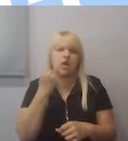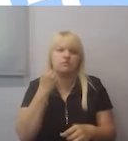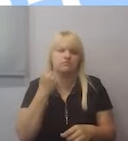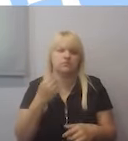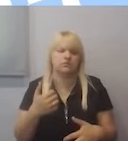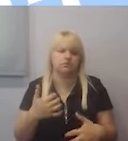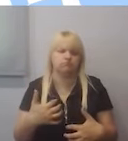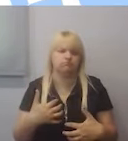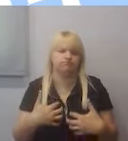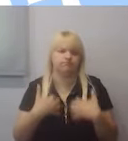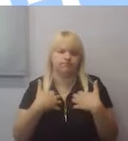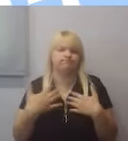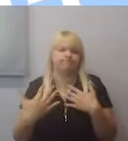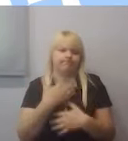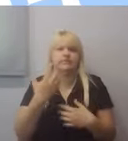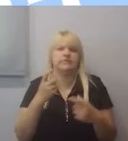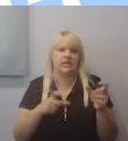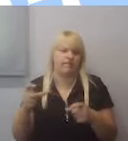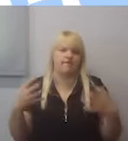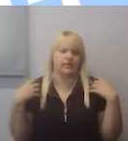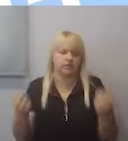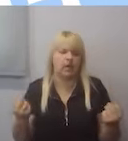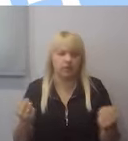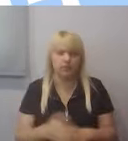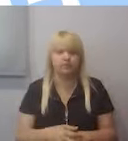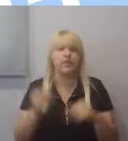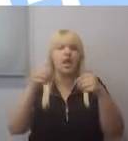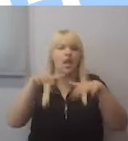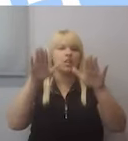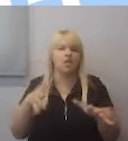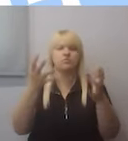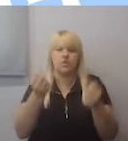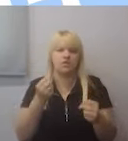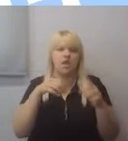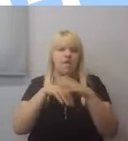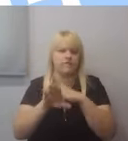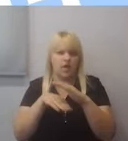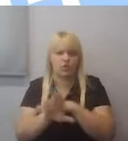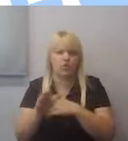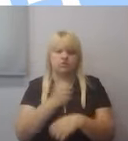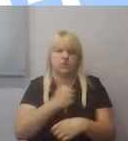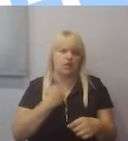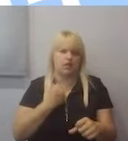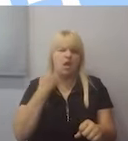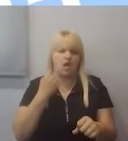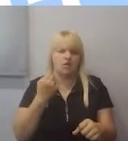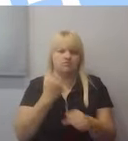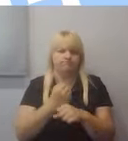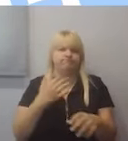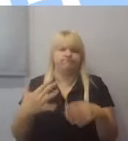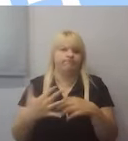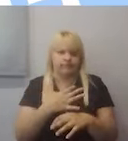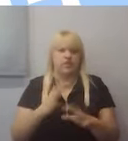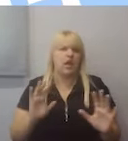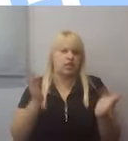veselībai lēmumu pieņemšana evakuācija militāra apdraudējuma gadījumā par lēmumu pieņemšanu par